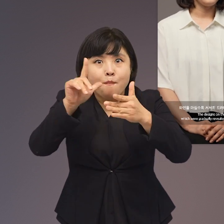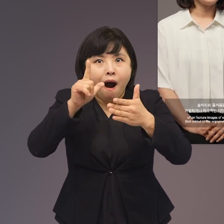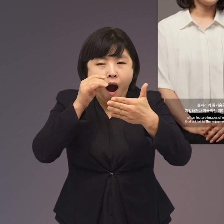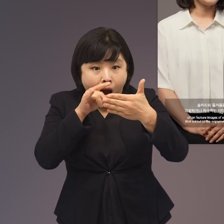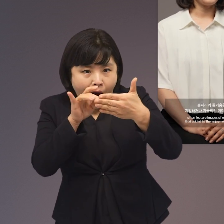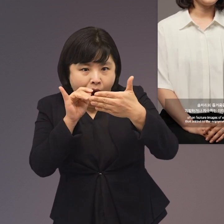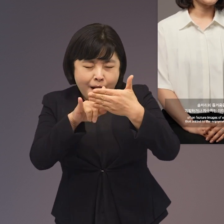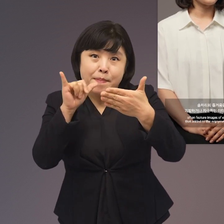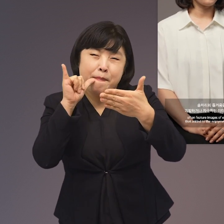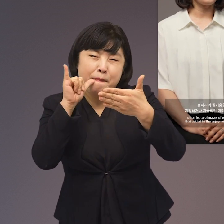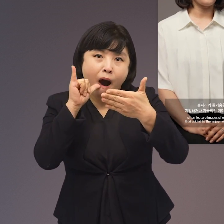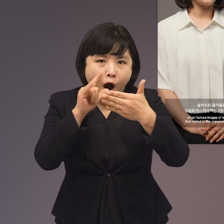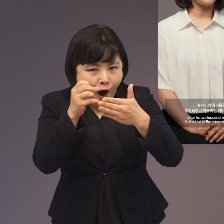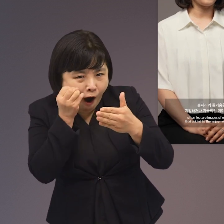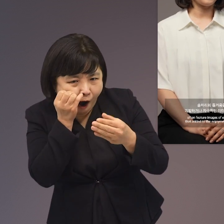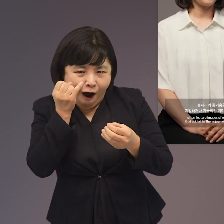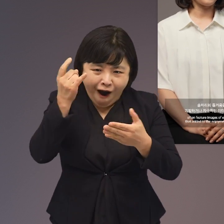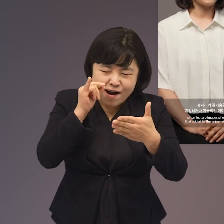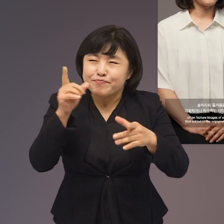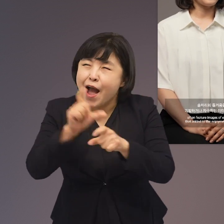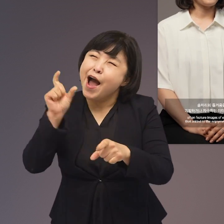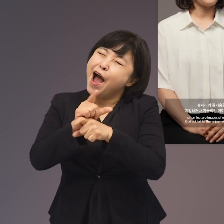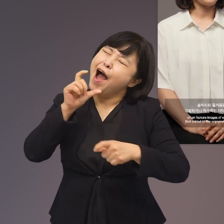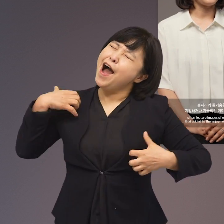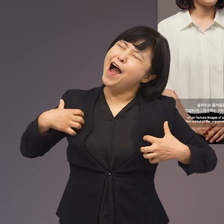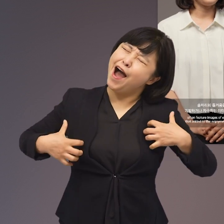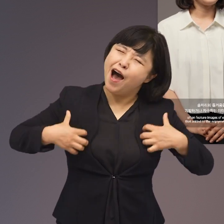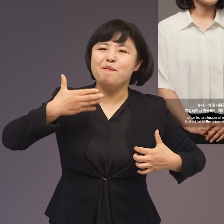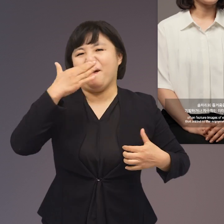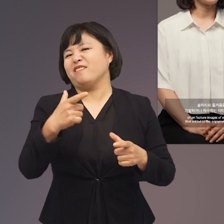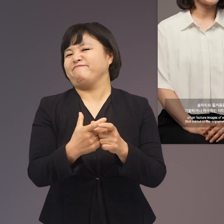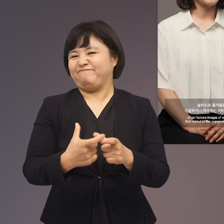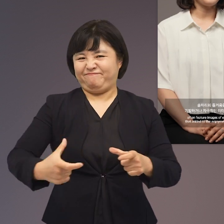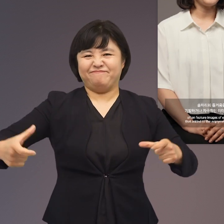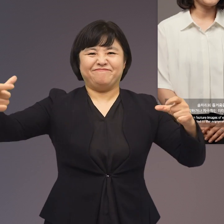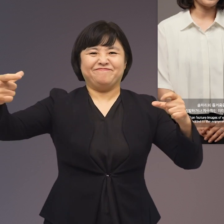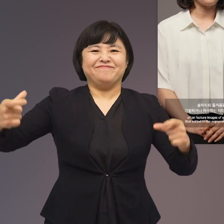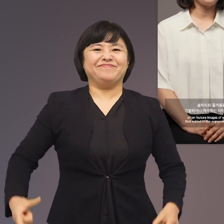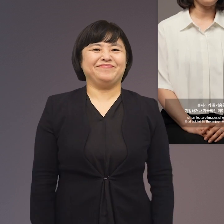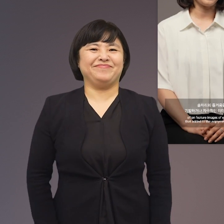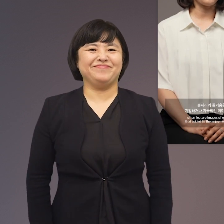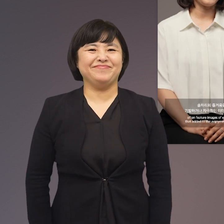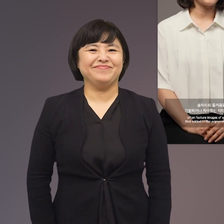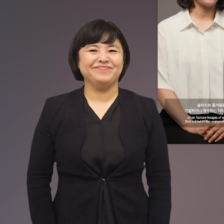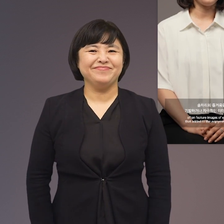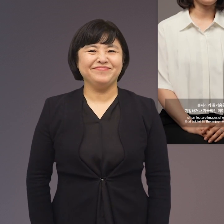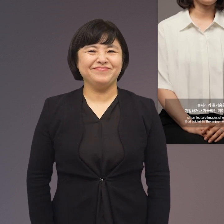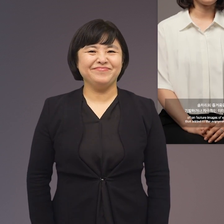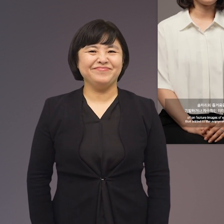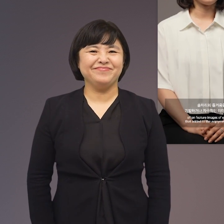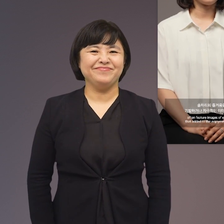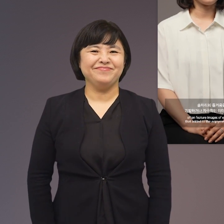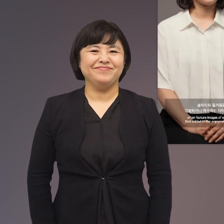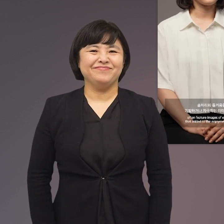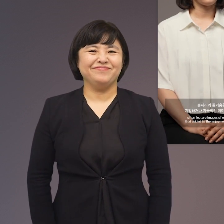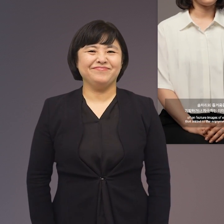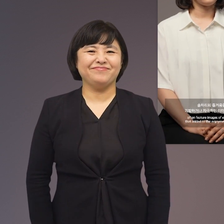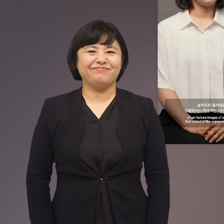그림에는 술자리의 즐거움을 더할 수 있도록 기발하거나 자극적인 이미지가 포함되기도 했죠.